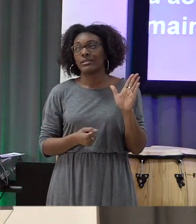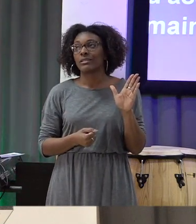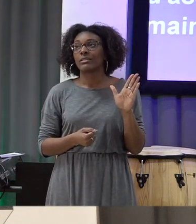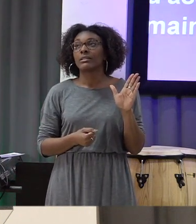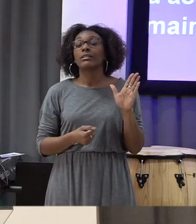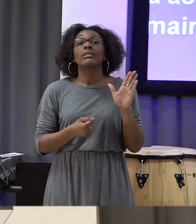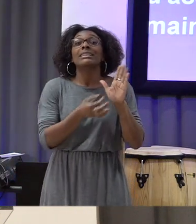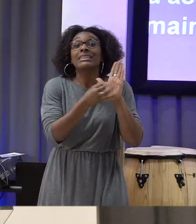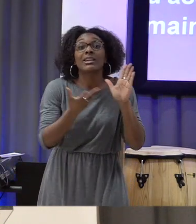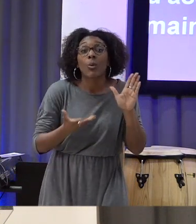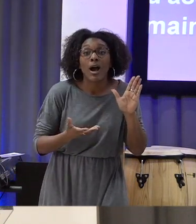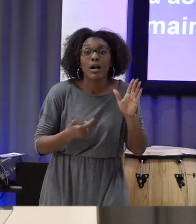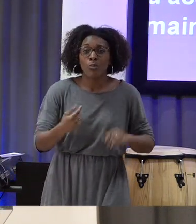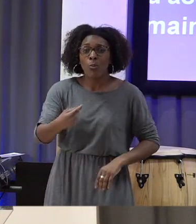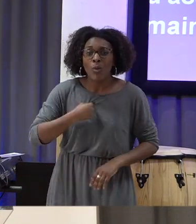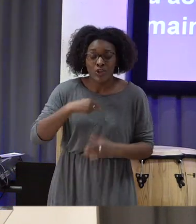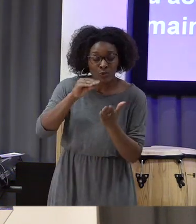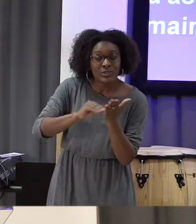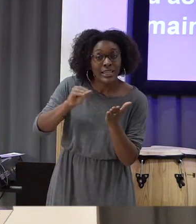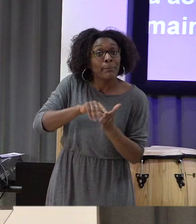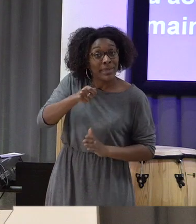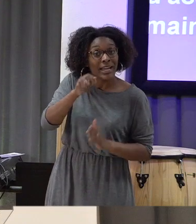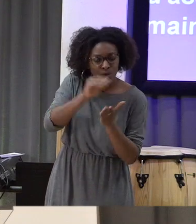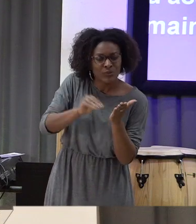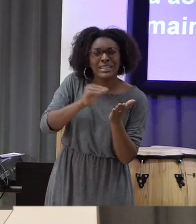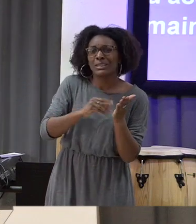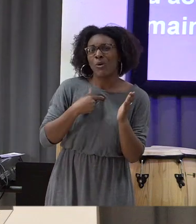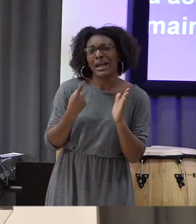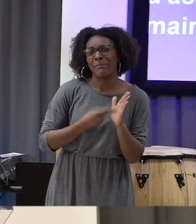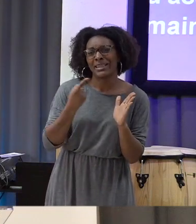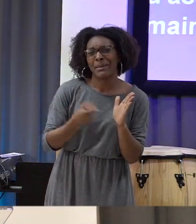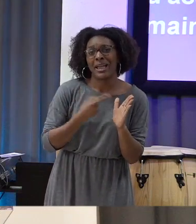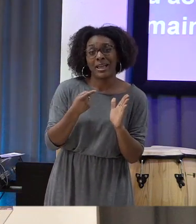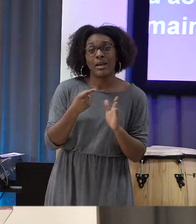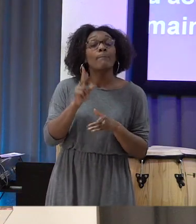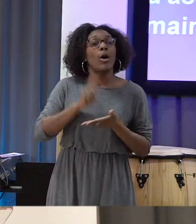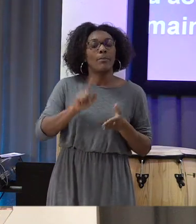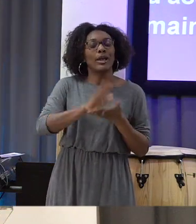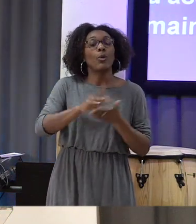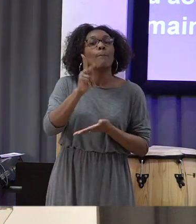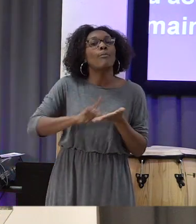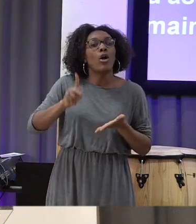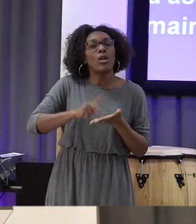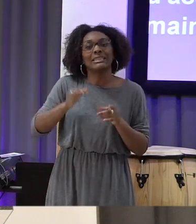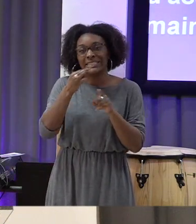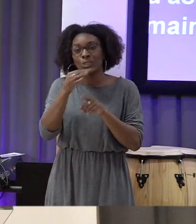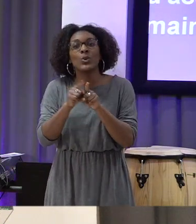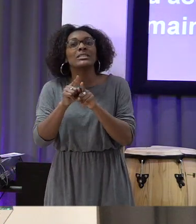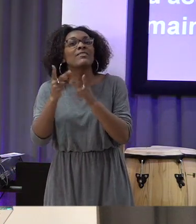Je vous écris toujours les mêmes choses, disait l'apôtre Paul aux Philippiens.